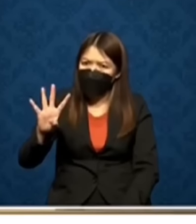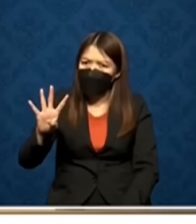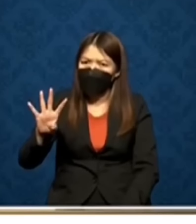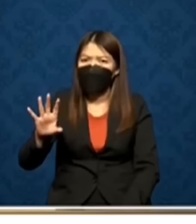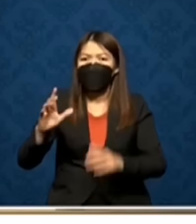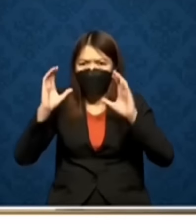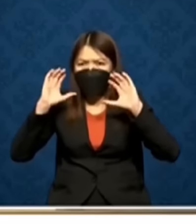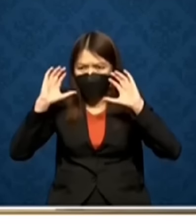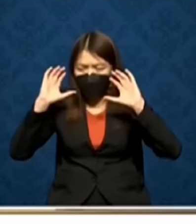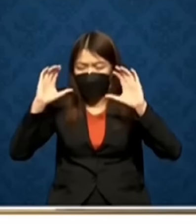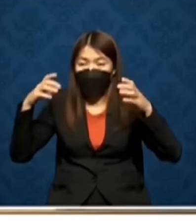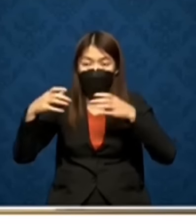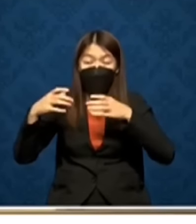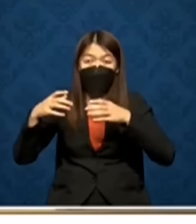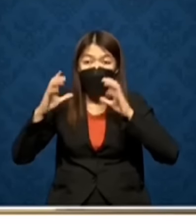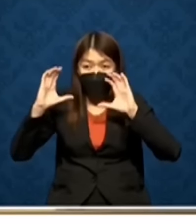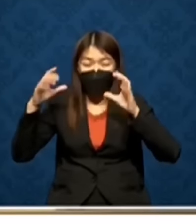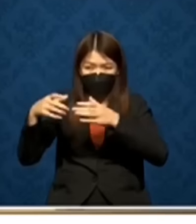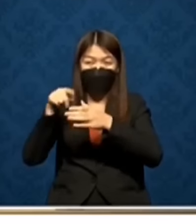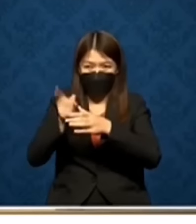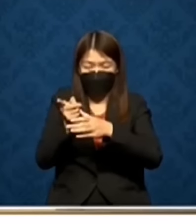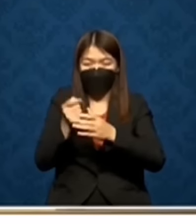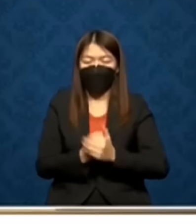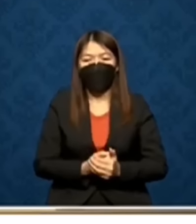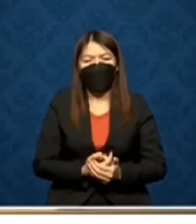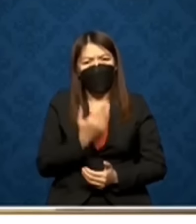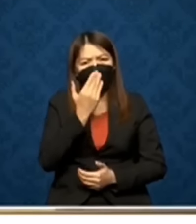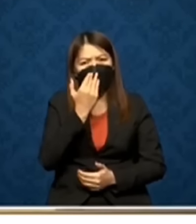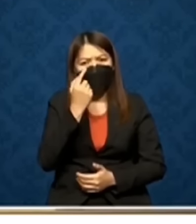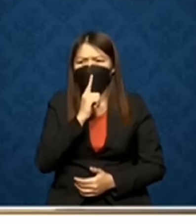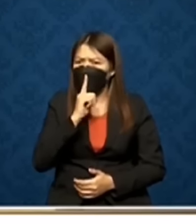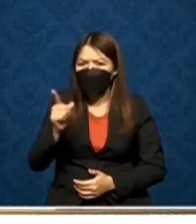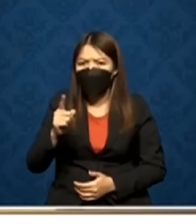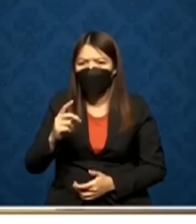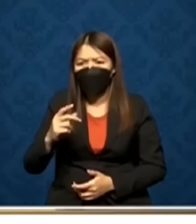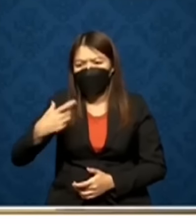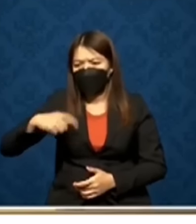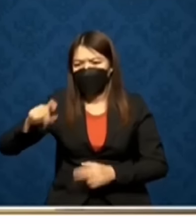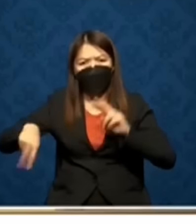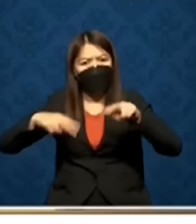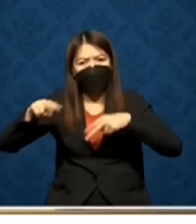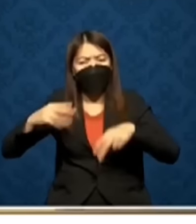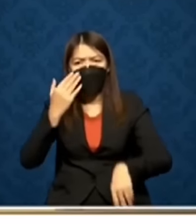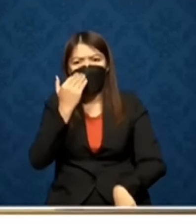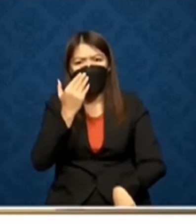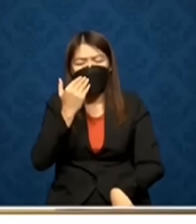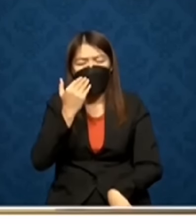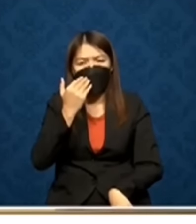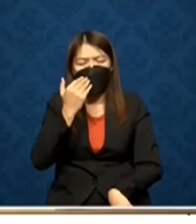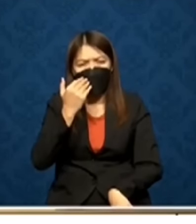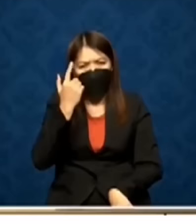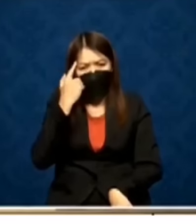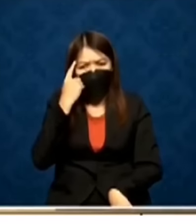นตรีอยู่ที่นี้แต่ถึงเวลาทำไมถึงตัดสินใจไปฟ้องศาลปกครองอันนี้เป็นเรื่องที่